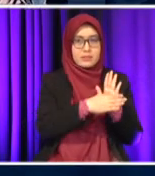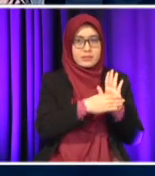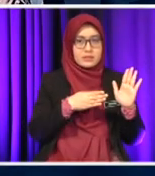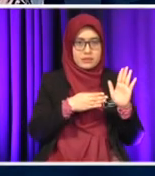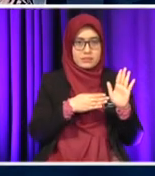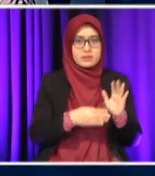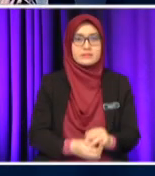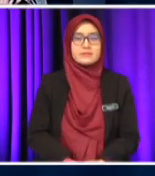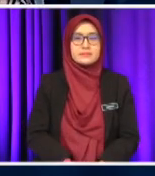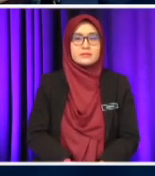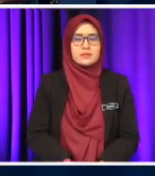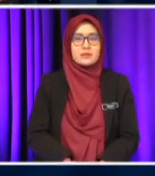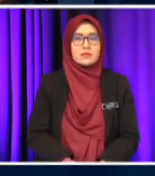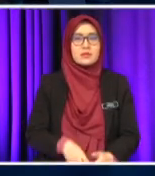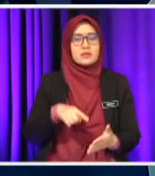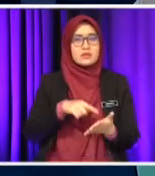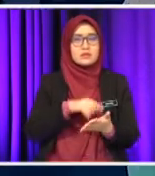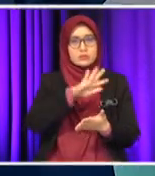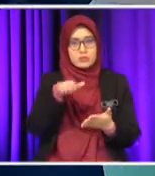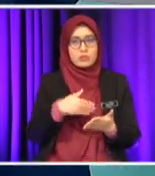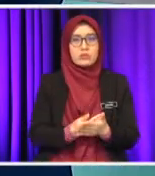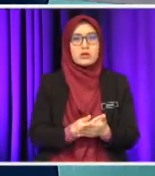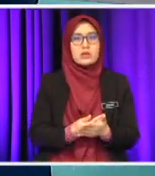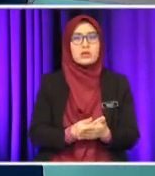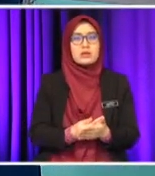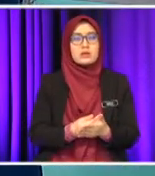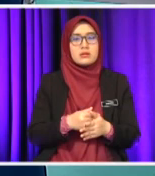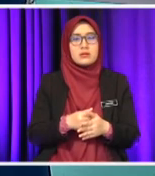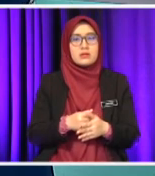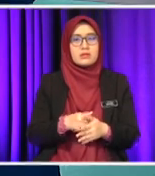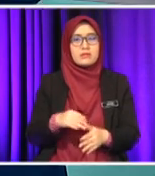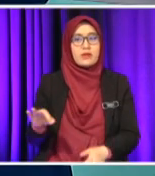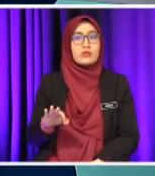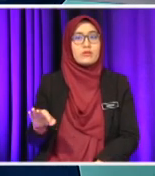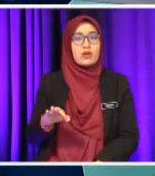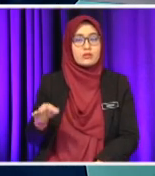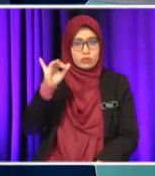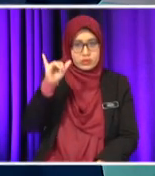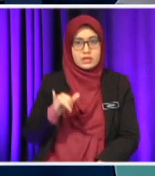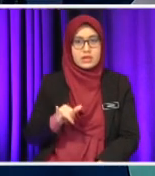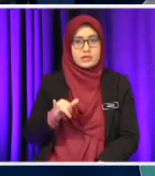satu peri yang sangat penting lah dalam kita punya pemasaran